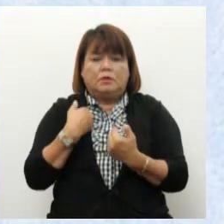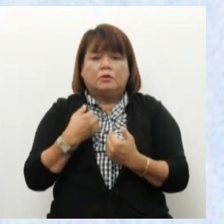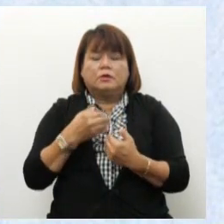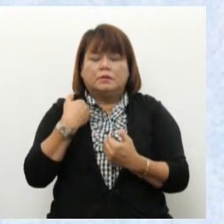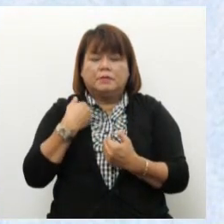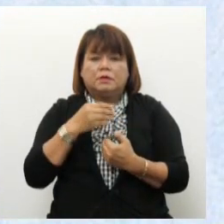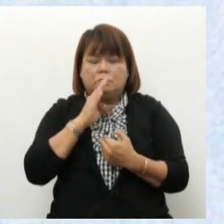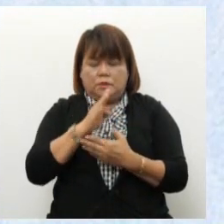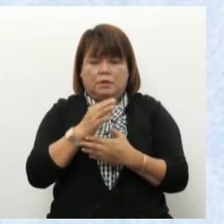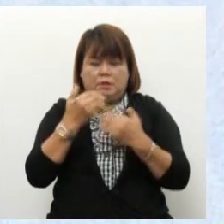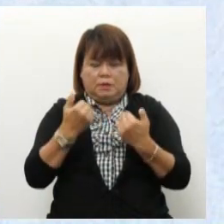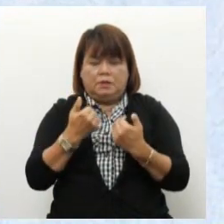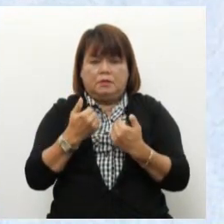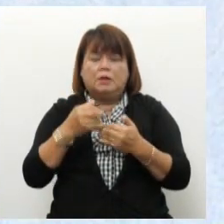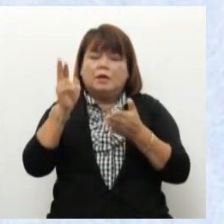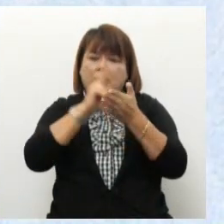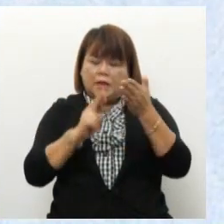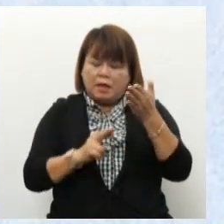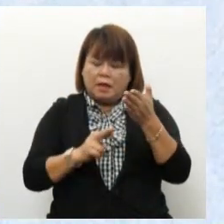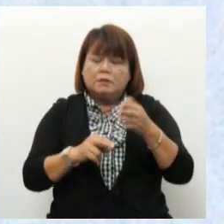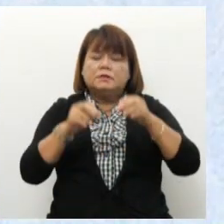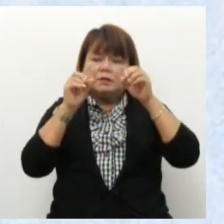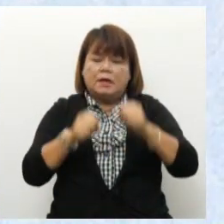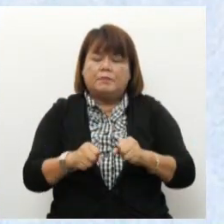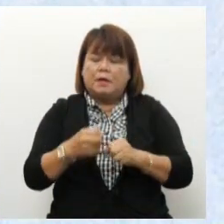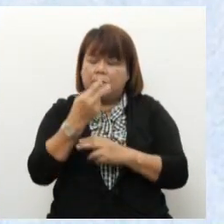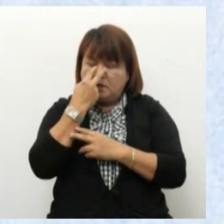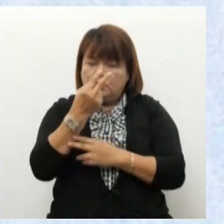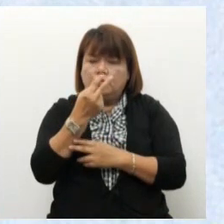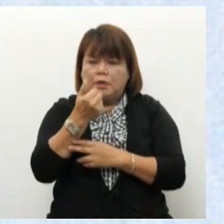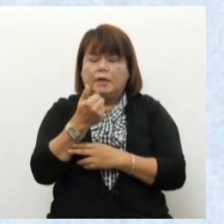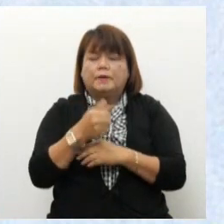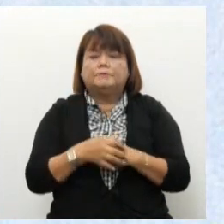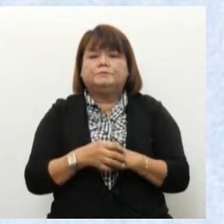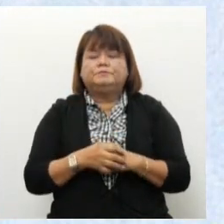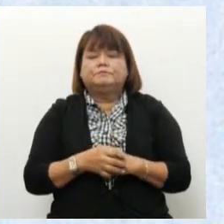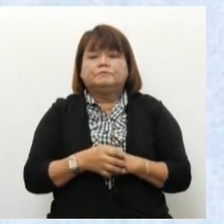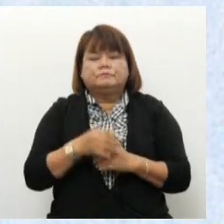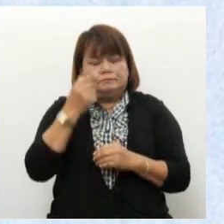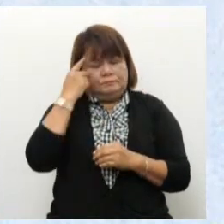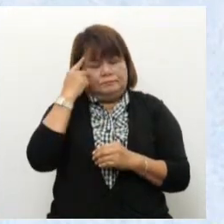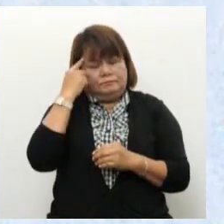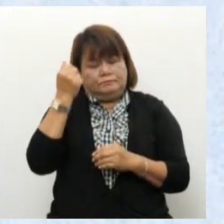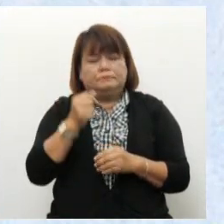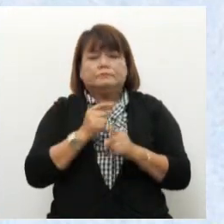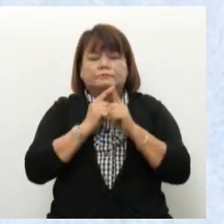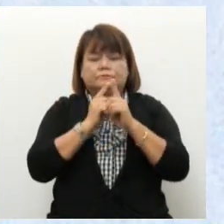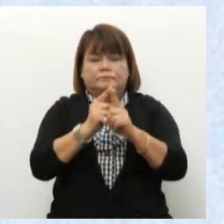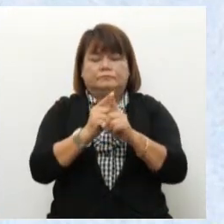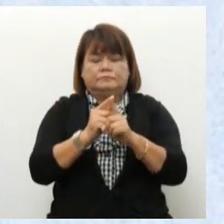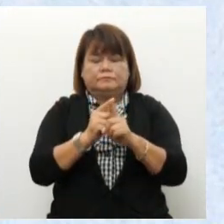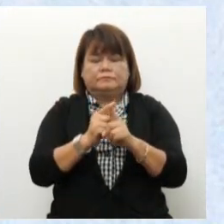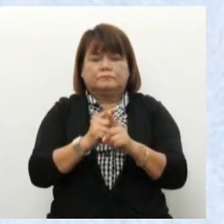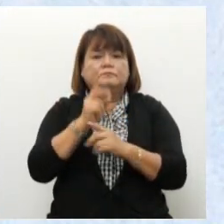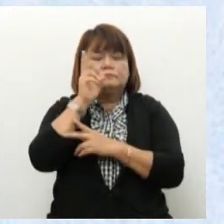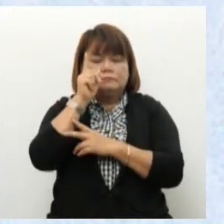งนี้ไว้อยู่ในรายการซึ่งท่านสามารถมาลิงก์ดูเมื่อไหร่ก็ได้เพื่อที่จะติดตามความเคลื่อนไหวของข่าว